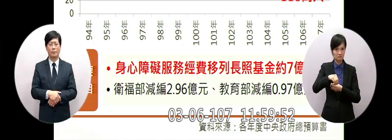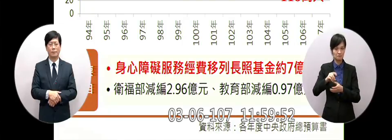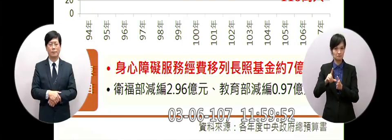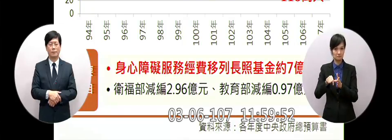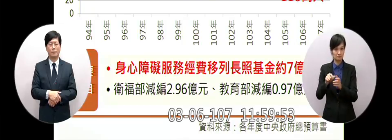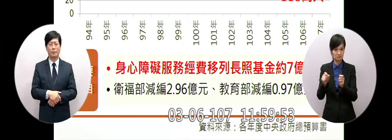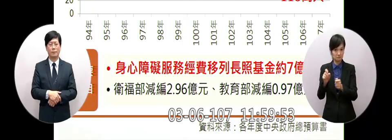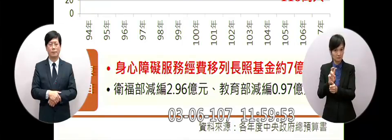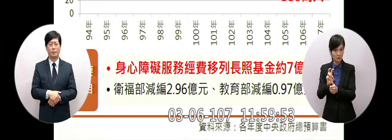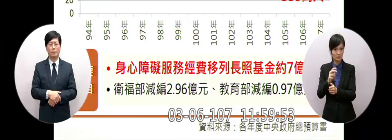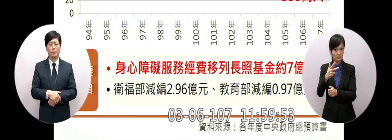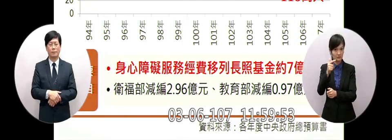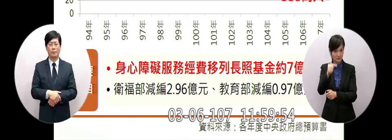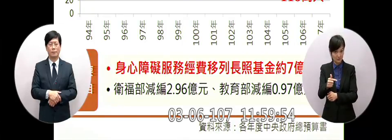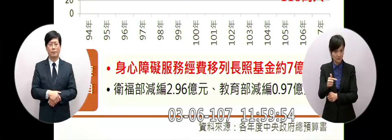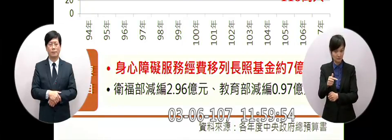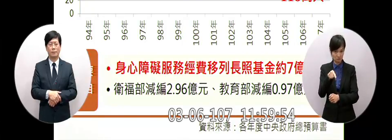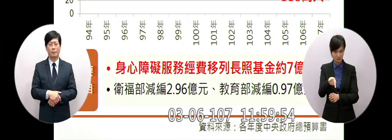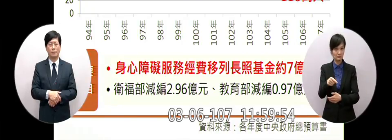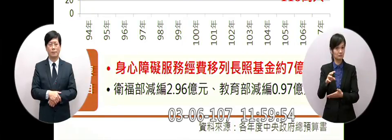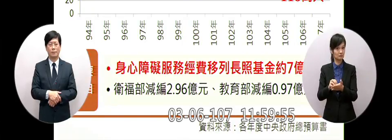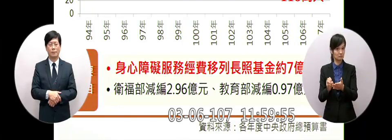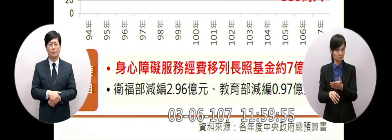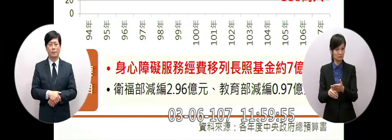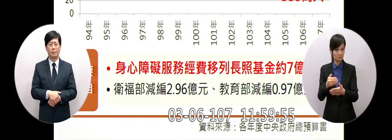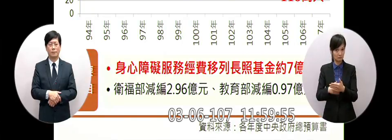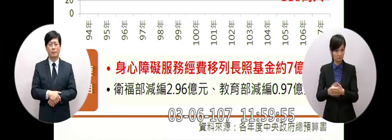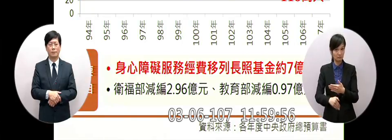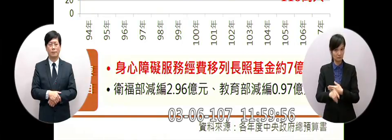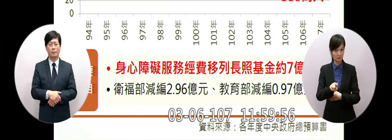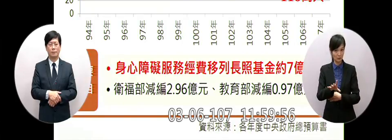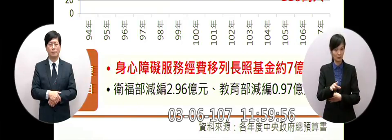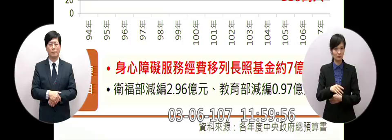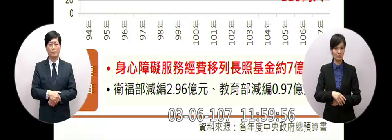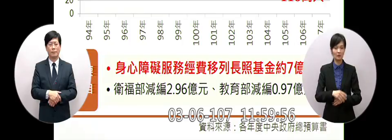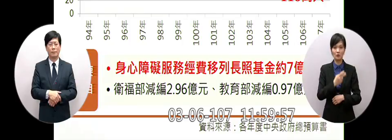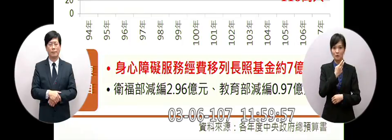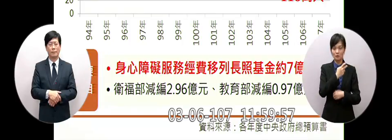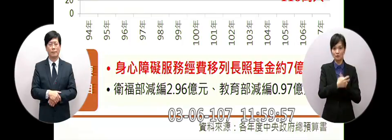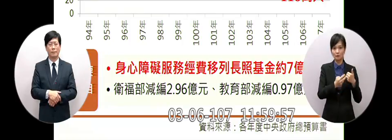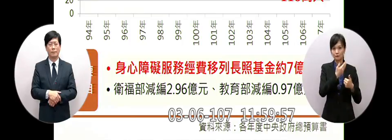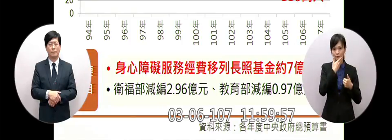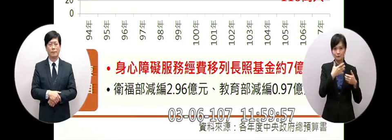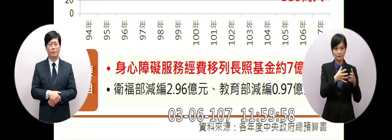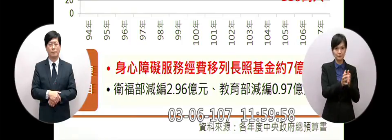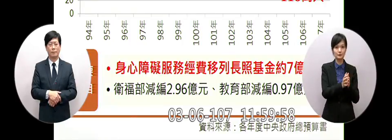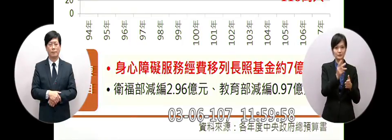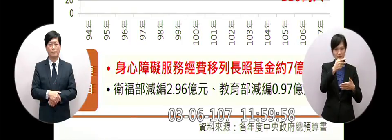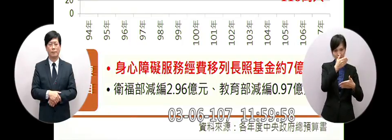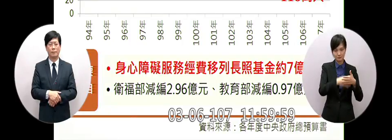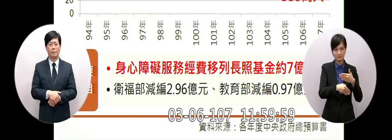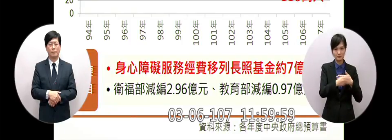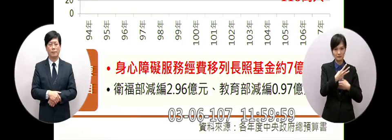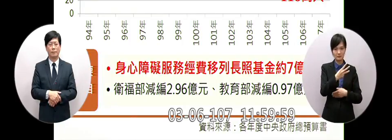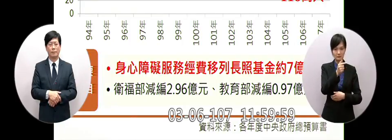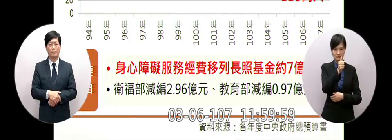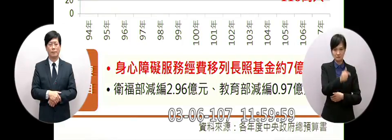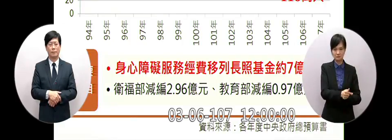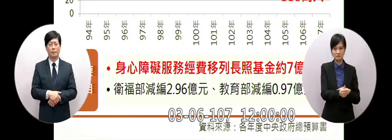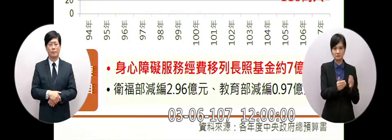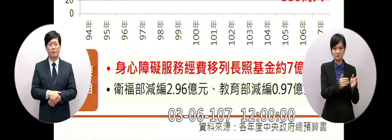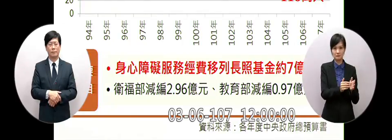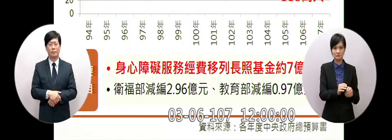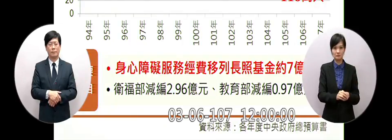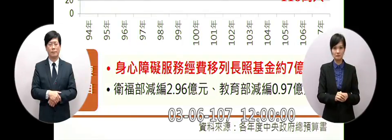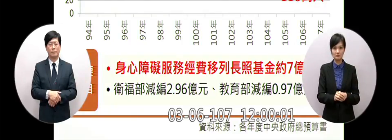7亿，扣除之后的话在卫福部里面减编了将近3亿，那然后在教育部的这个部